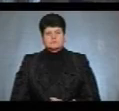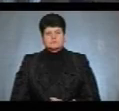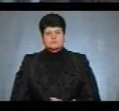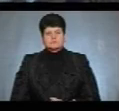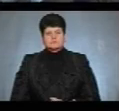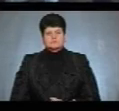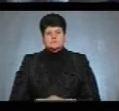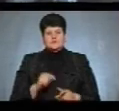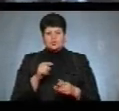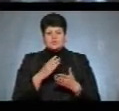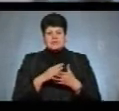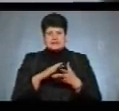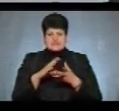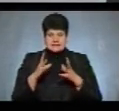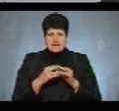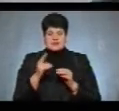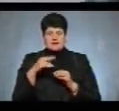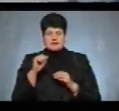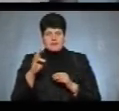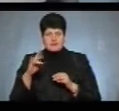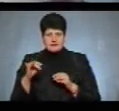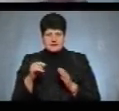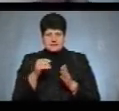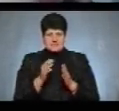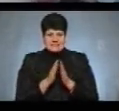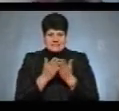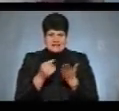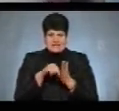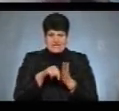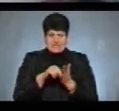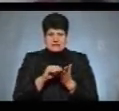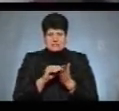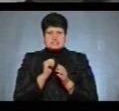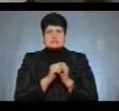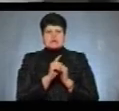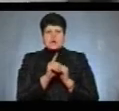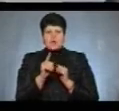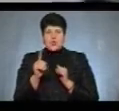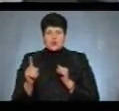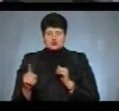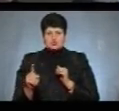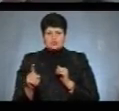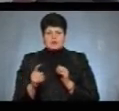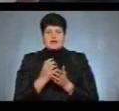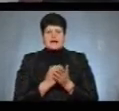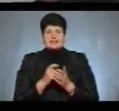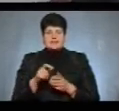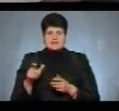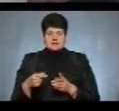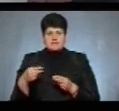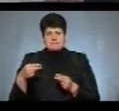Тут є загальні дані, всередині голоси за кожного кандидата в президенти і, відповідно,